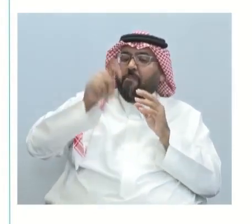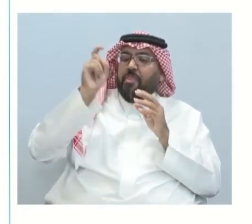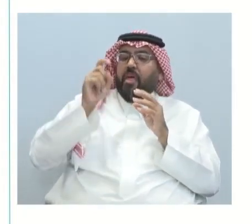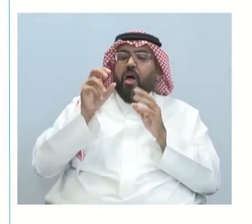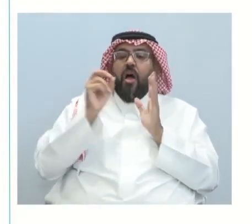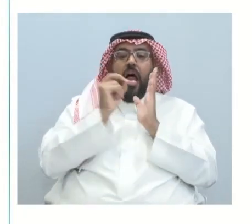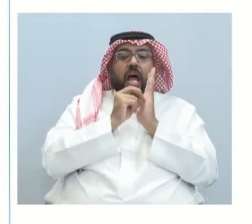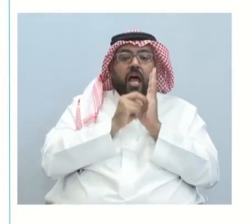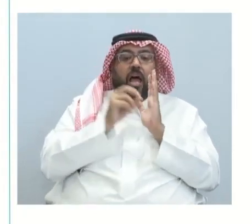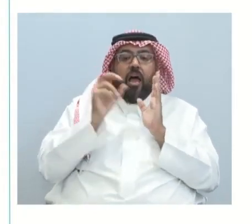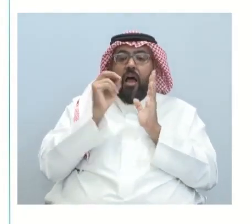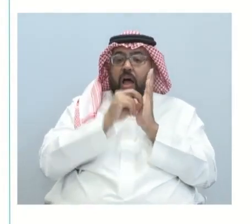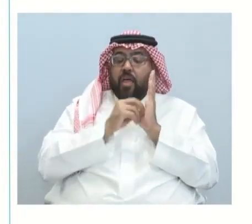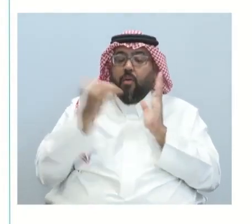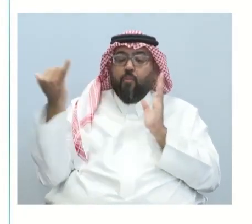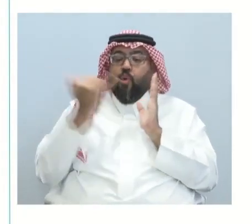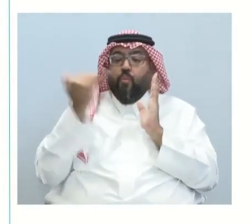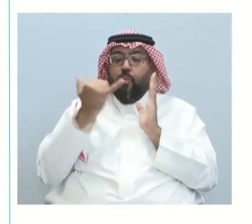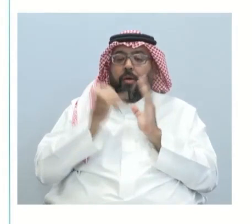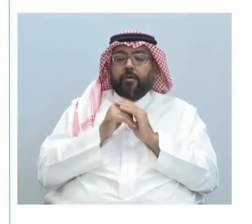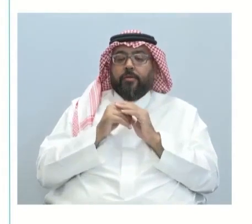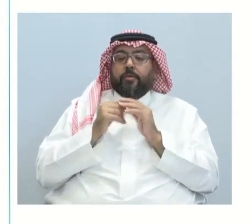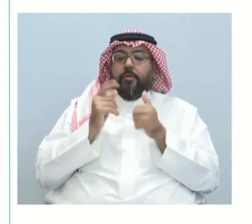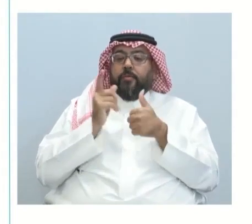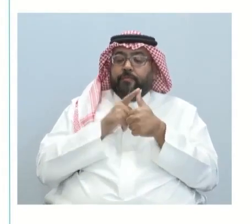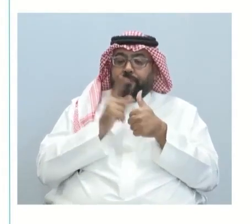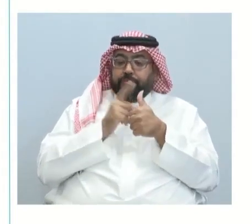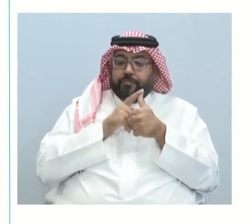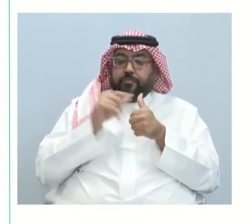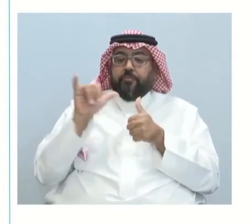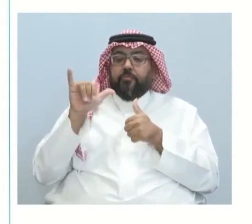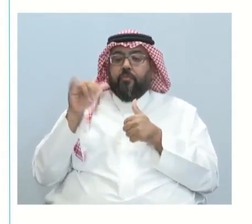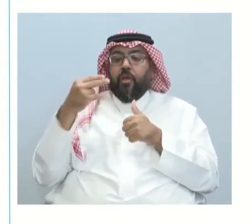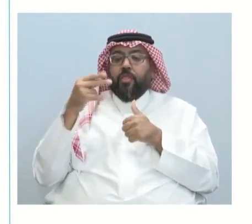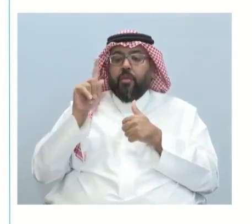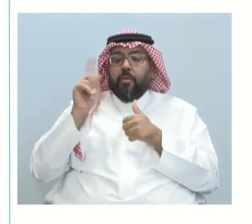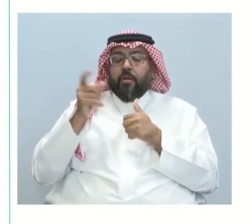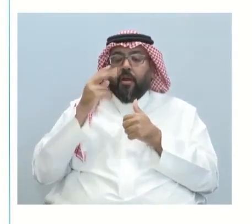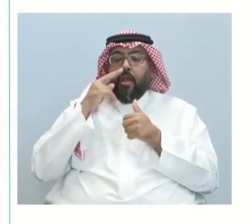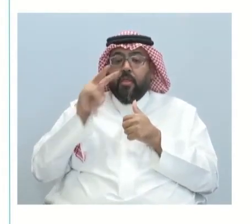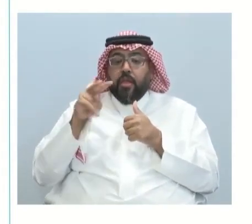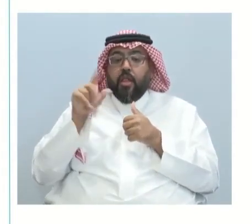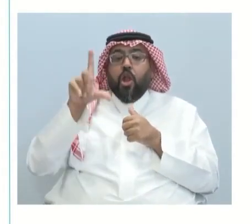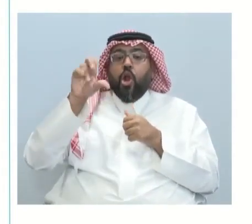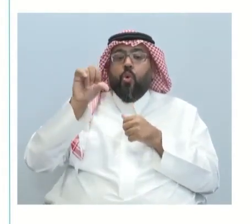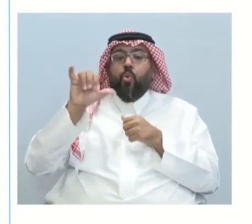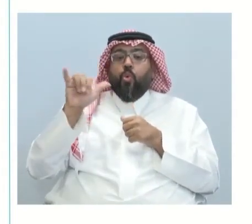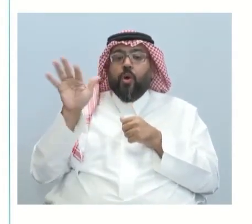قواعد هامه قواعد هامه في نظريه لويس